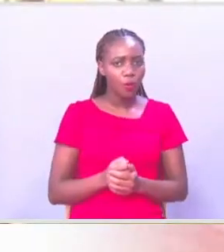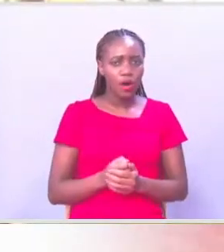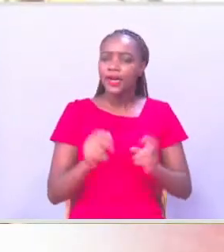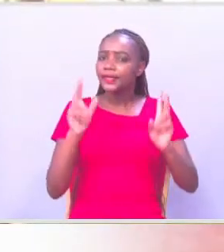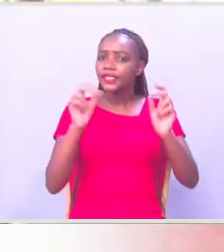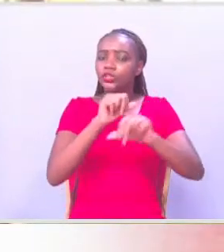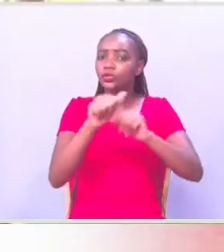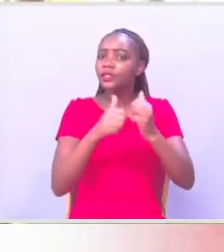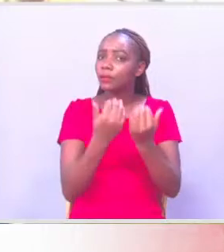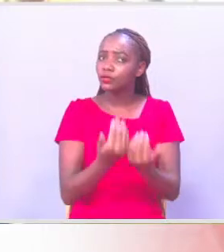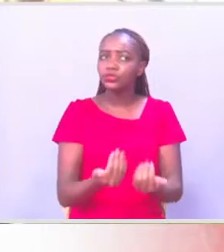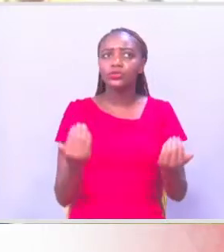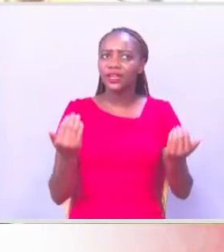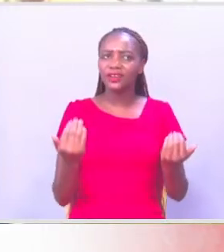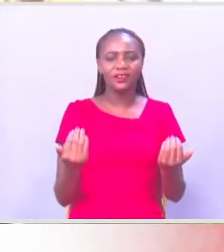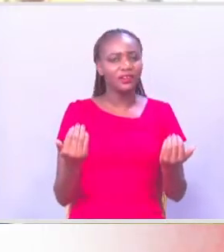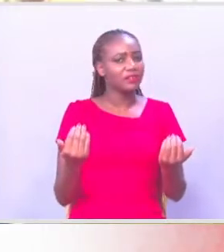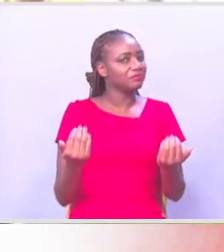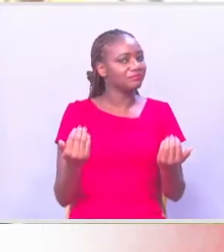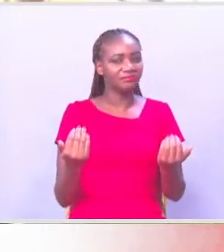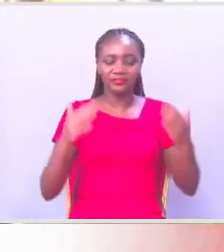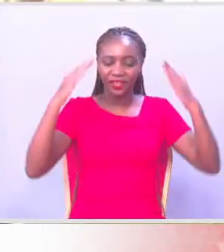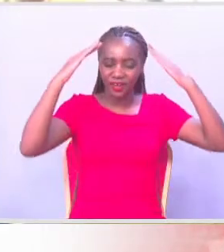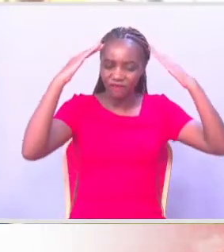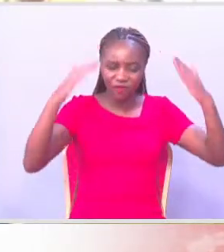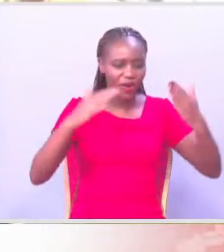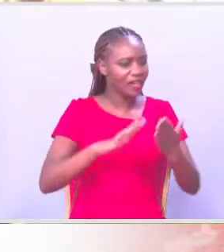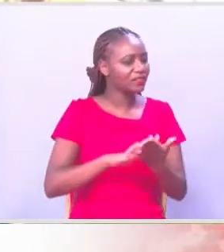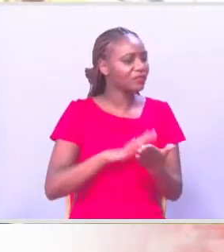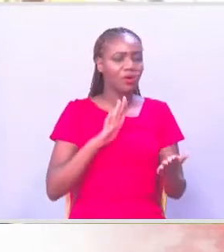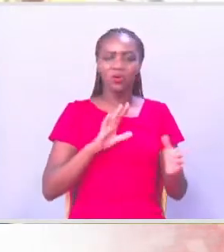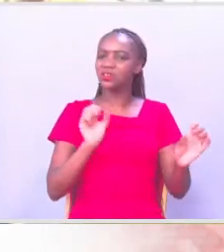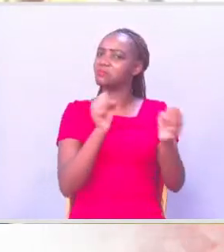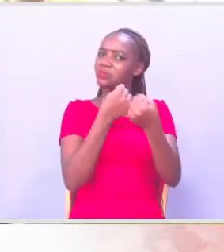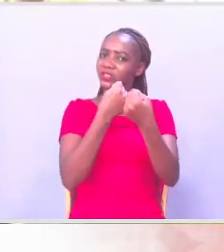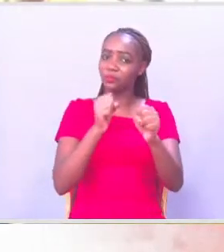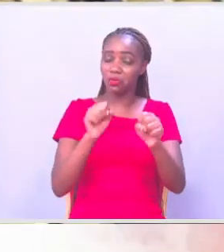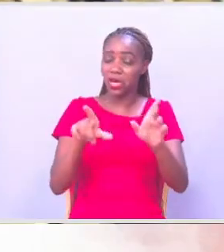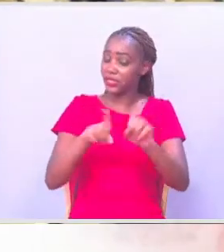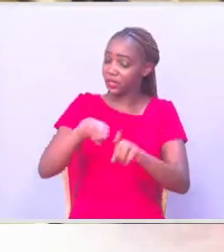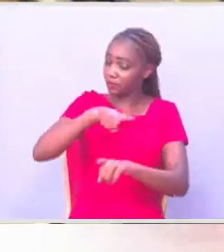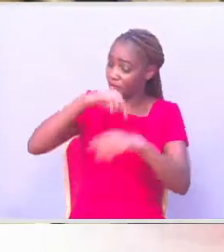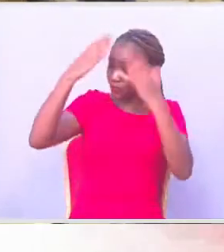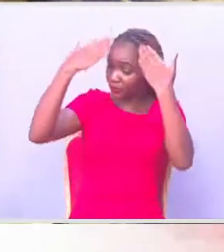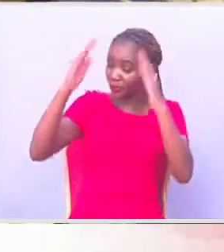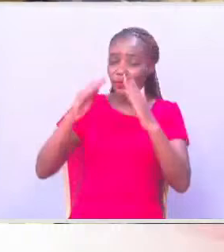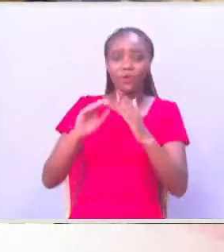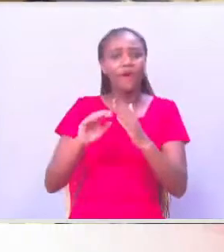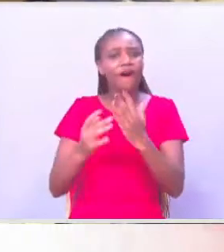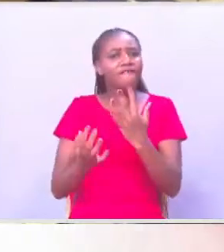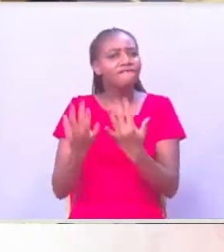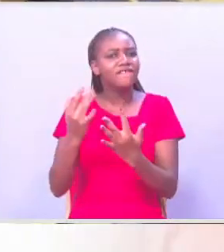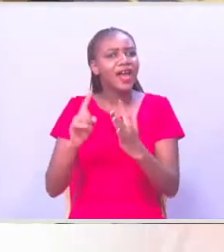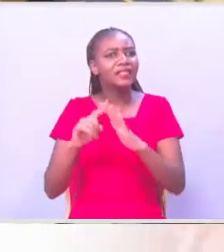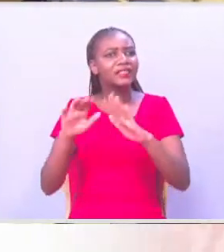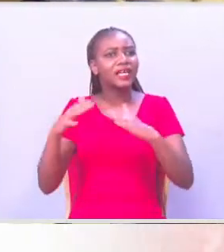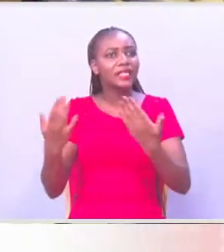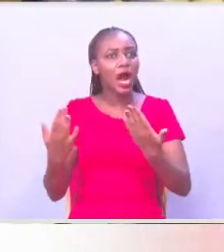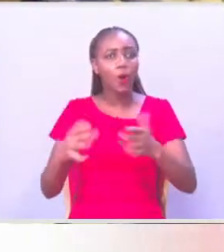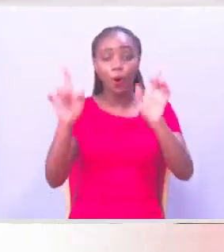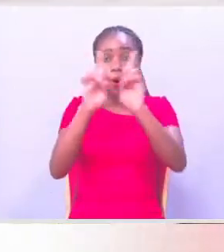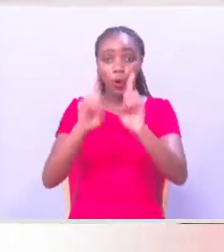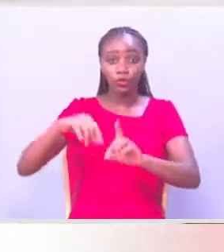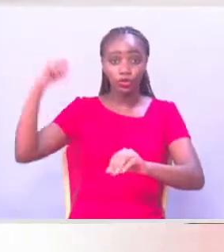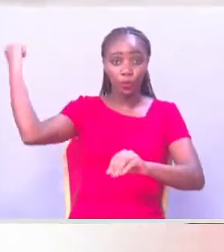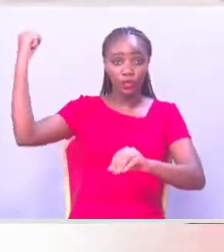sasa aliwezi tiliwa maanani, na we are not sure moto ulianzishwa na nini. Meanwhile, political leaders